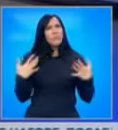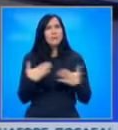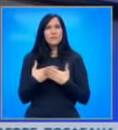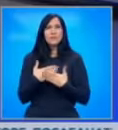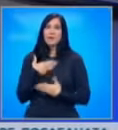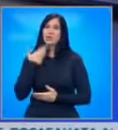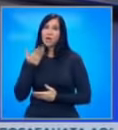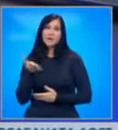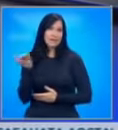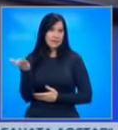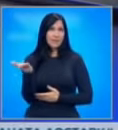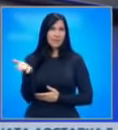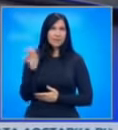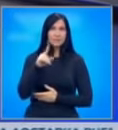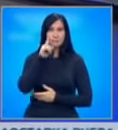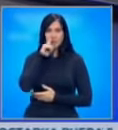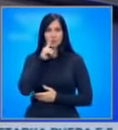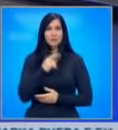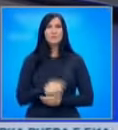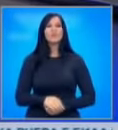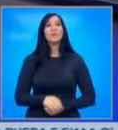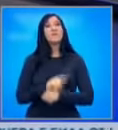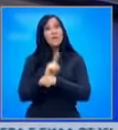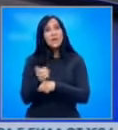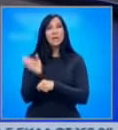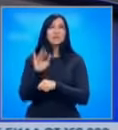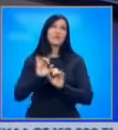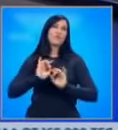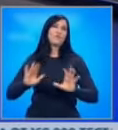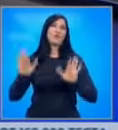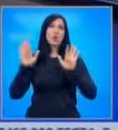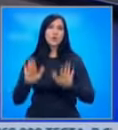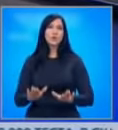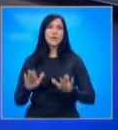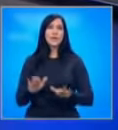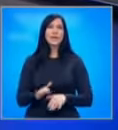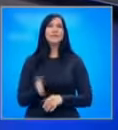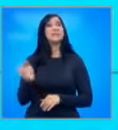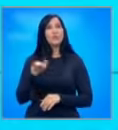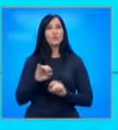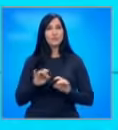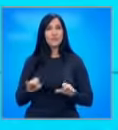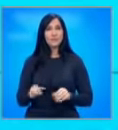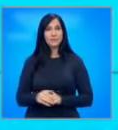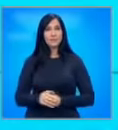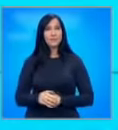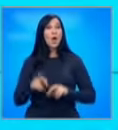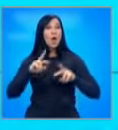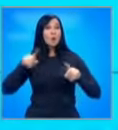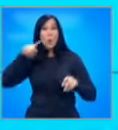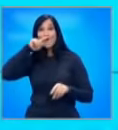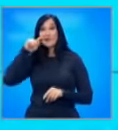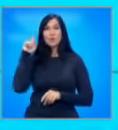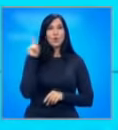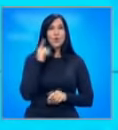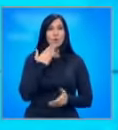минути. Благодаря, Сашо. Веднага след новините ни. Останете с След новините. И другото важно от